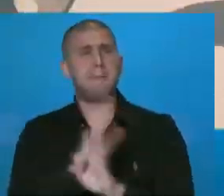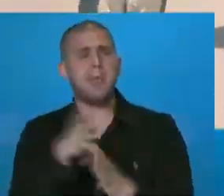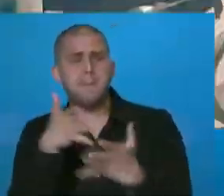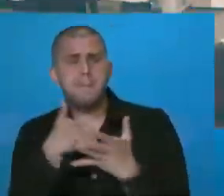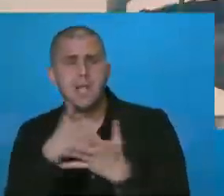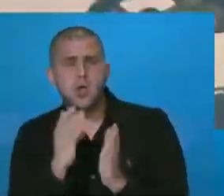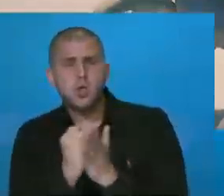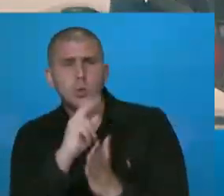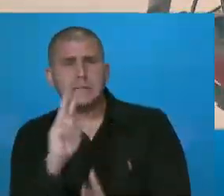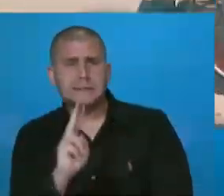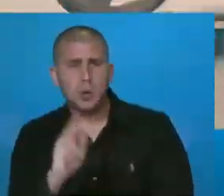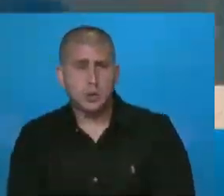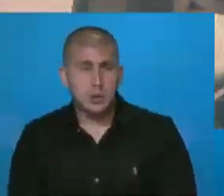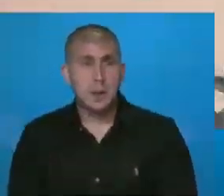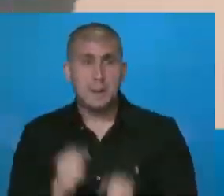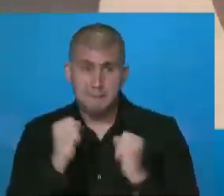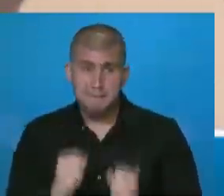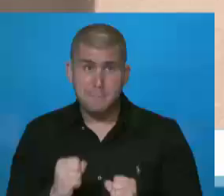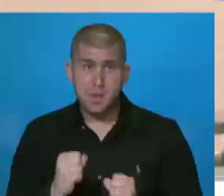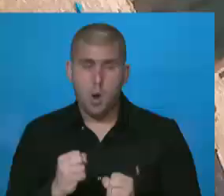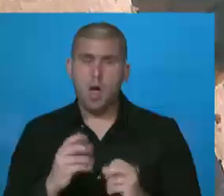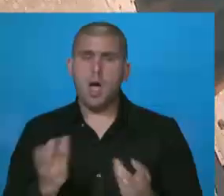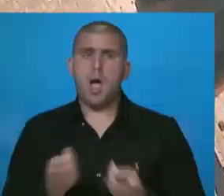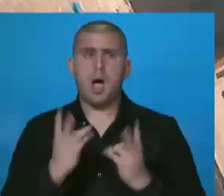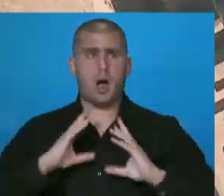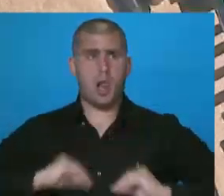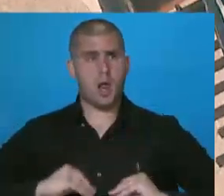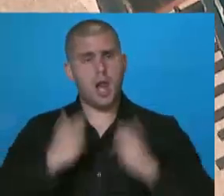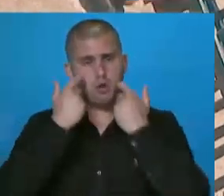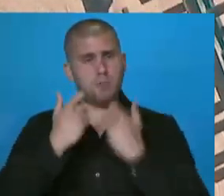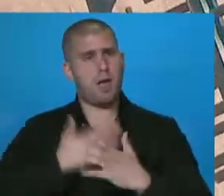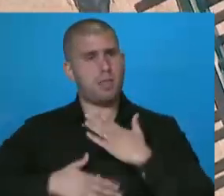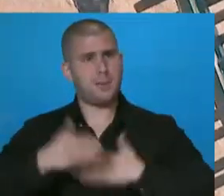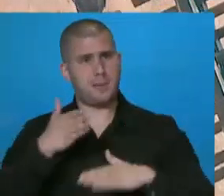תעודות זהות. בוודאי תהיה בזה הקלה לשומר החביב בכניסה.